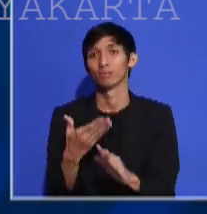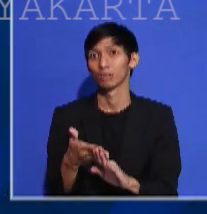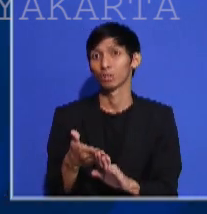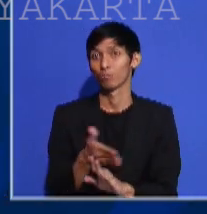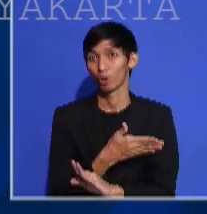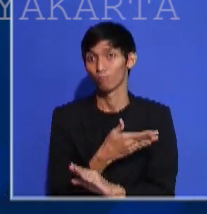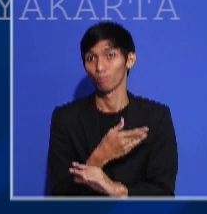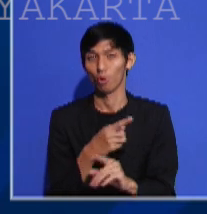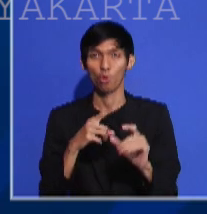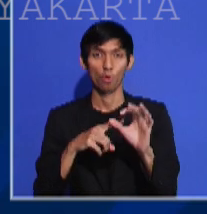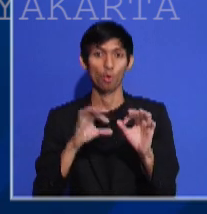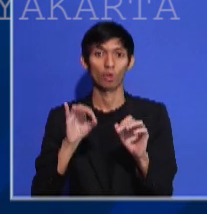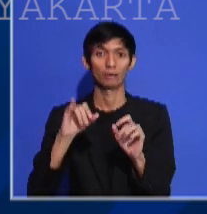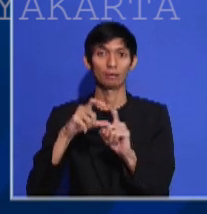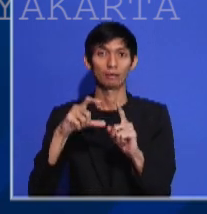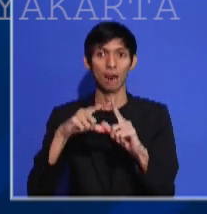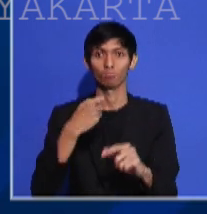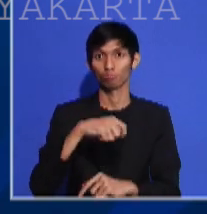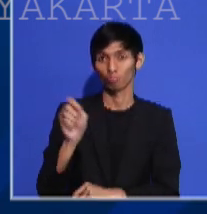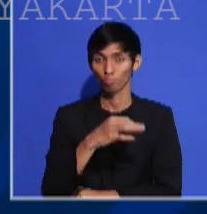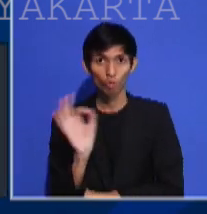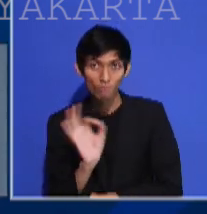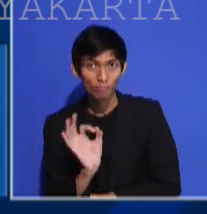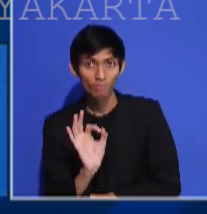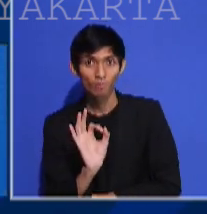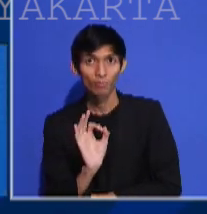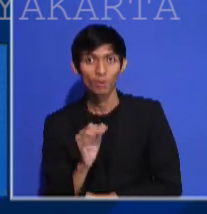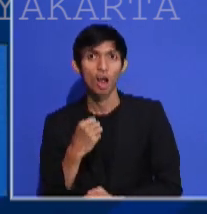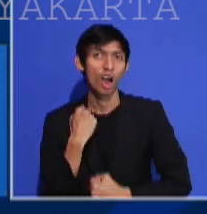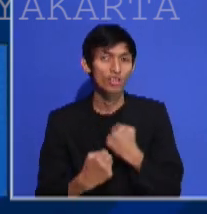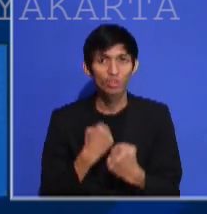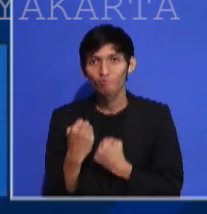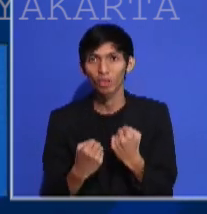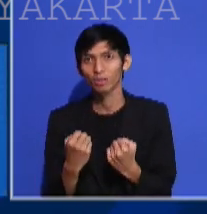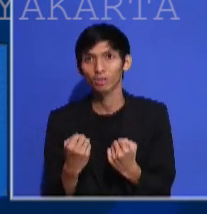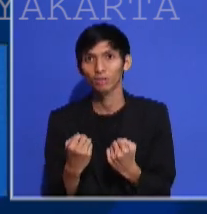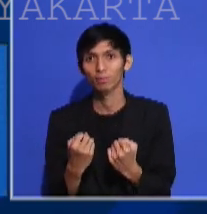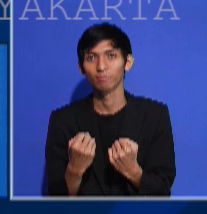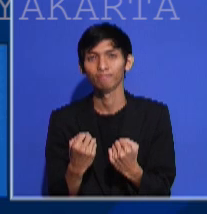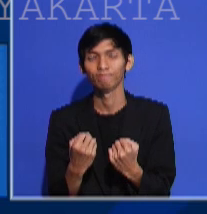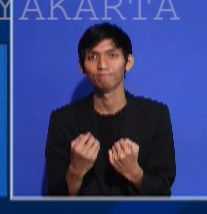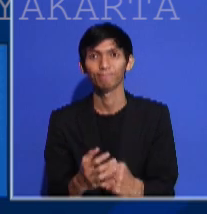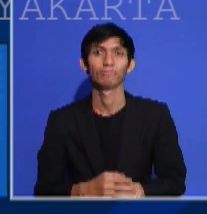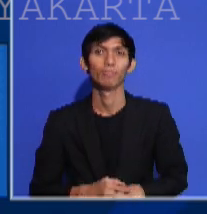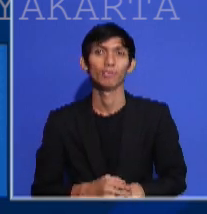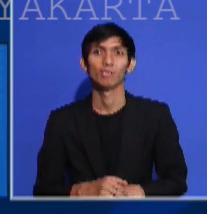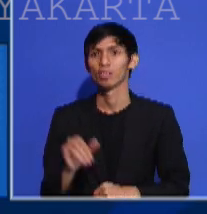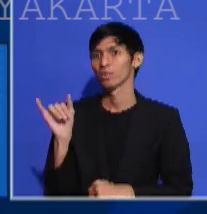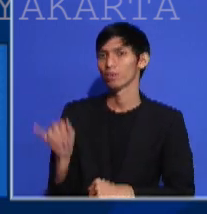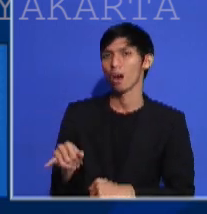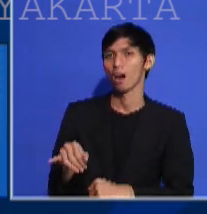sebelumnya bukan di buluangkis ya tapi di Atletik apa iya kemudian beralih ke